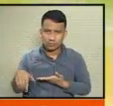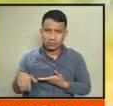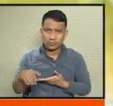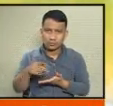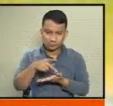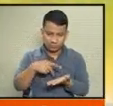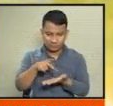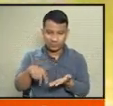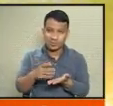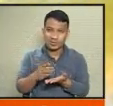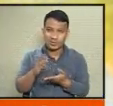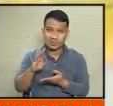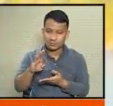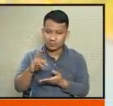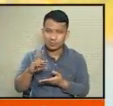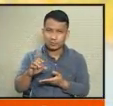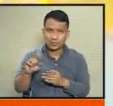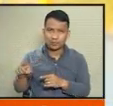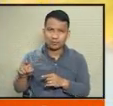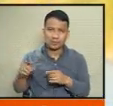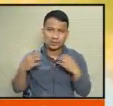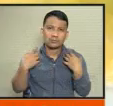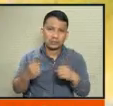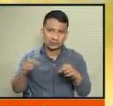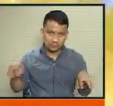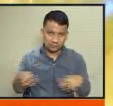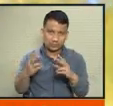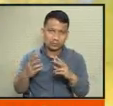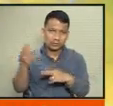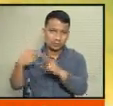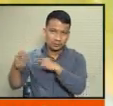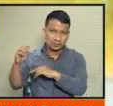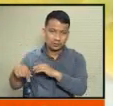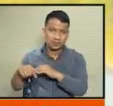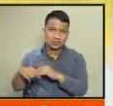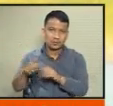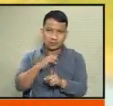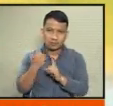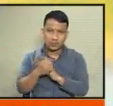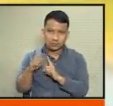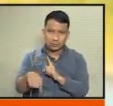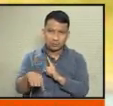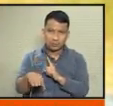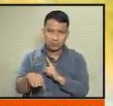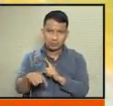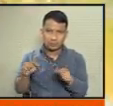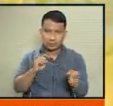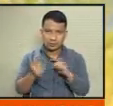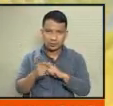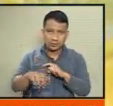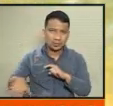pay, kundi isang bayolenteng puwersa ng kasaysayan at kalikasan na bumabago